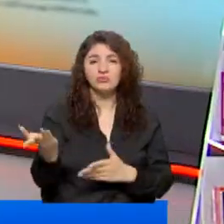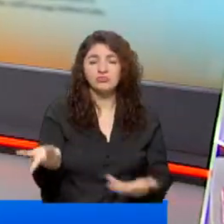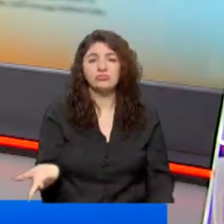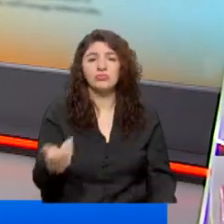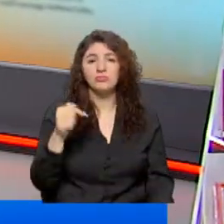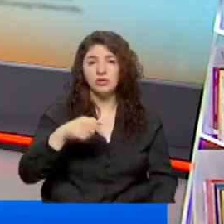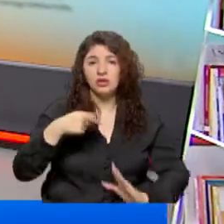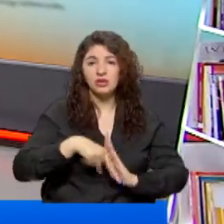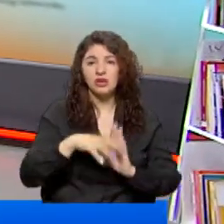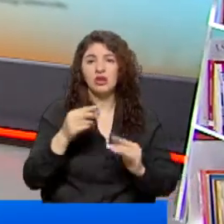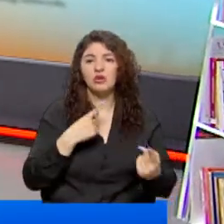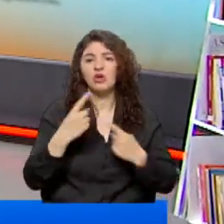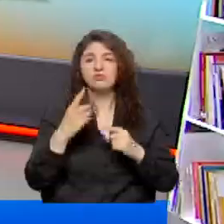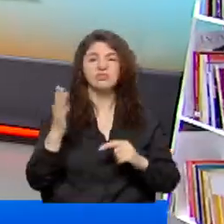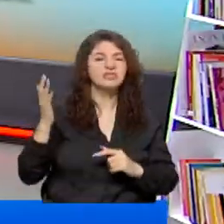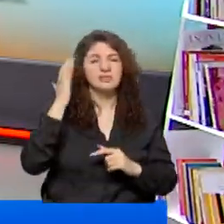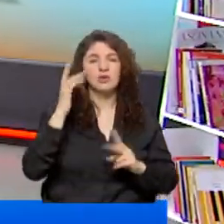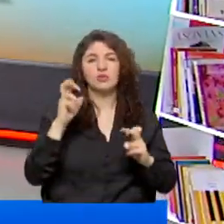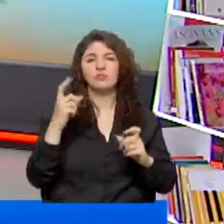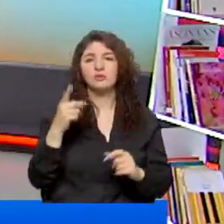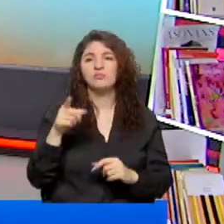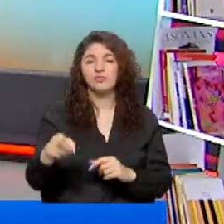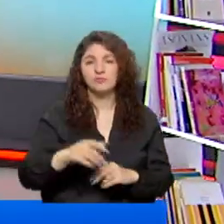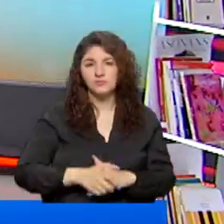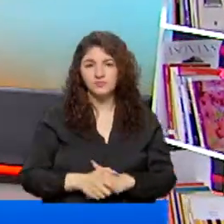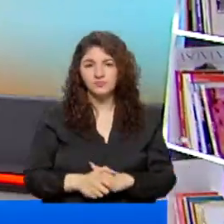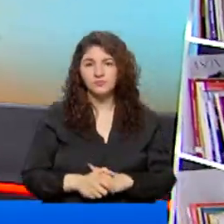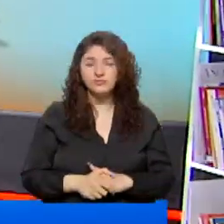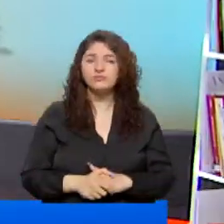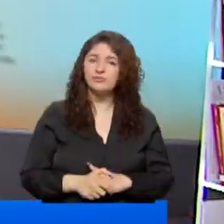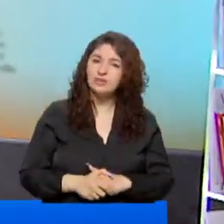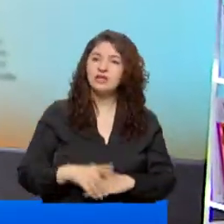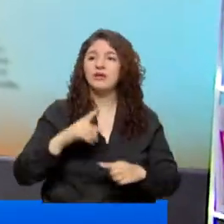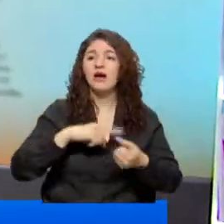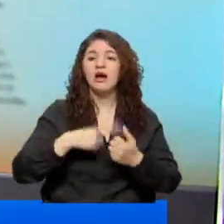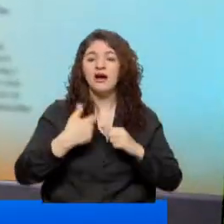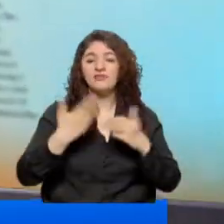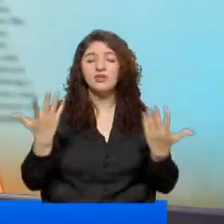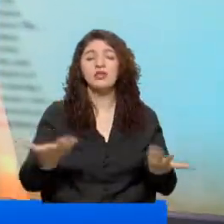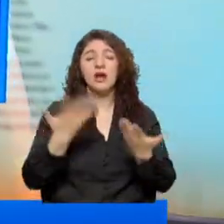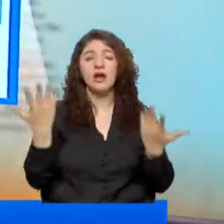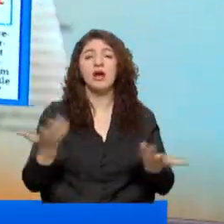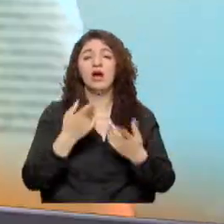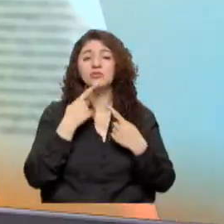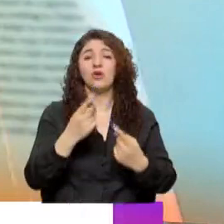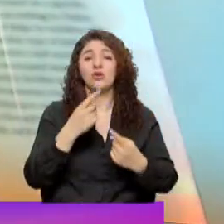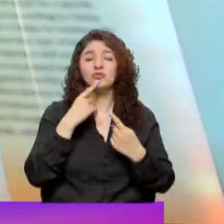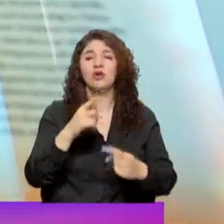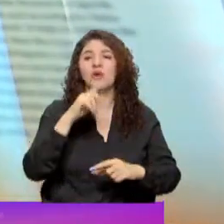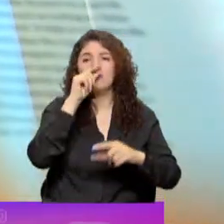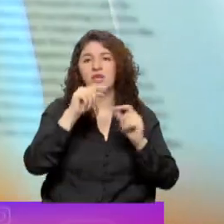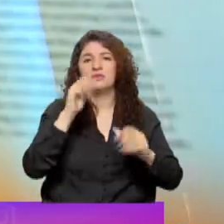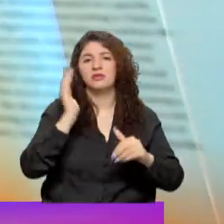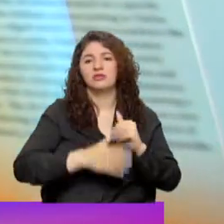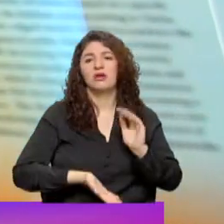işte bugün detaylı olarak konuşacağımız temel unsurlardan birisi de bu haftalardır söylüyorduk pandemi